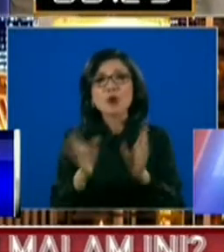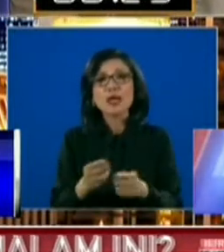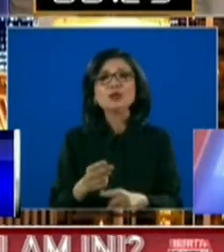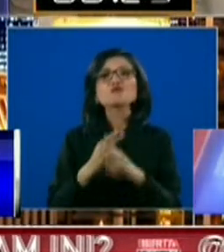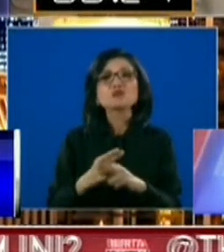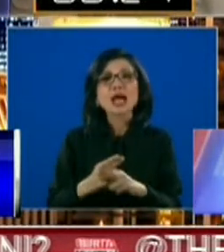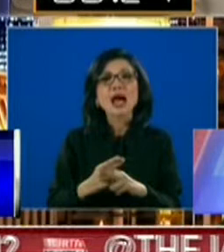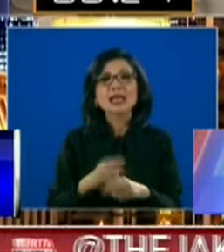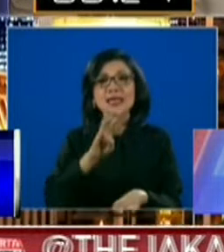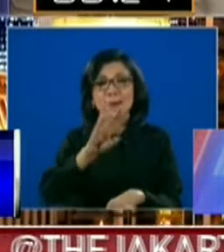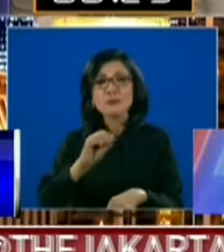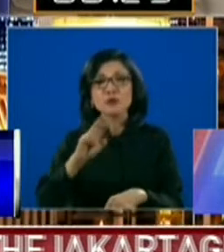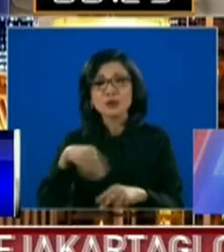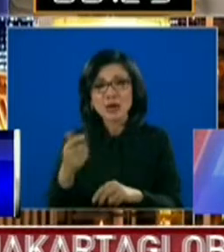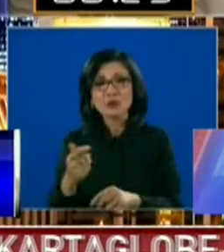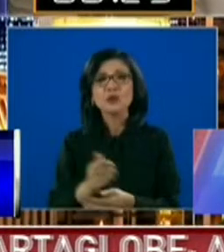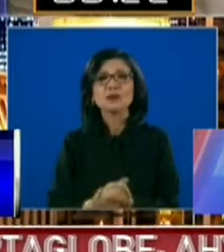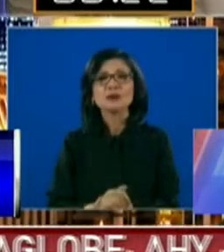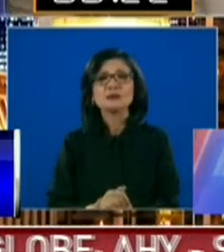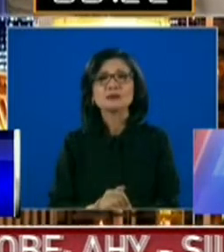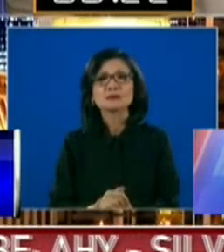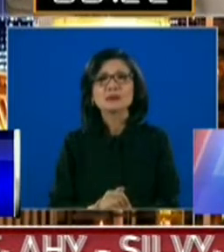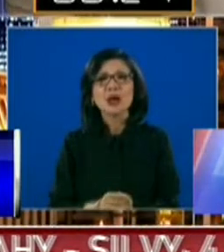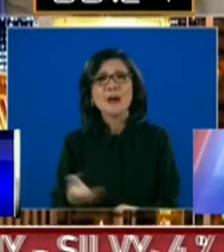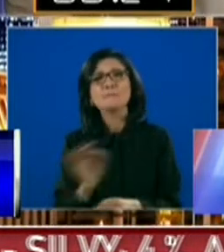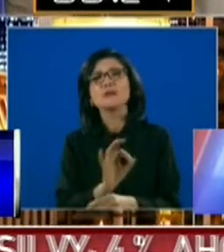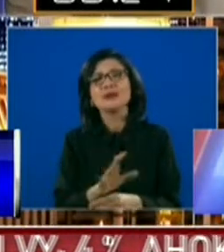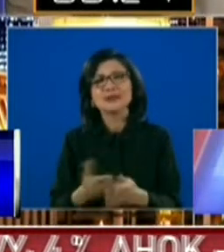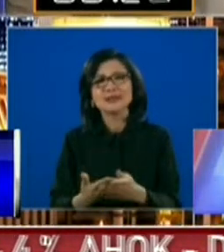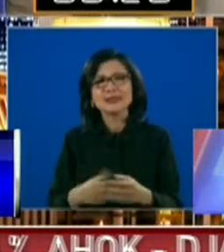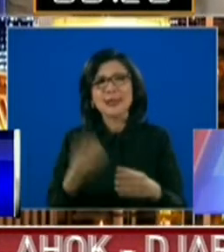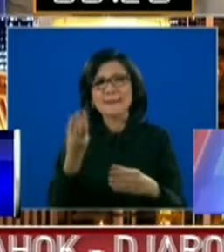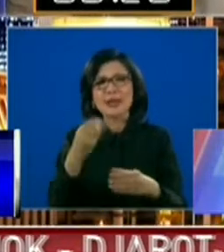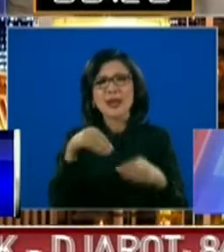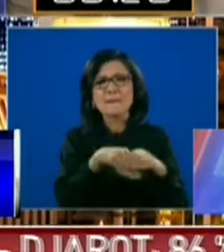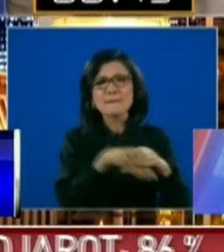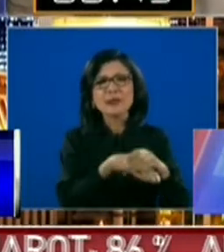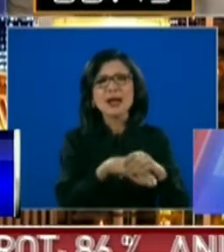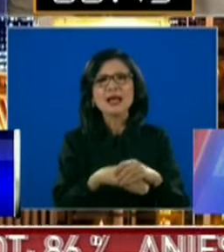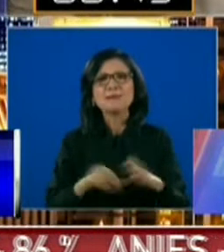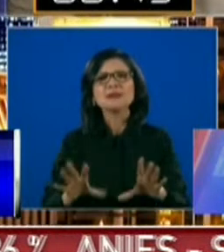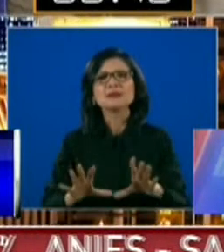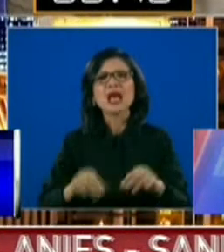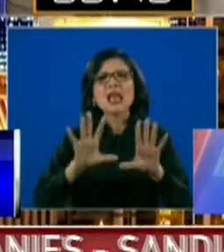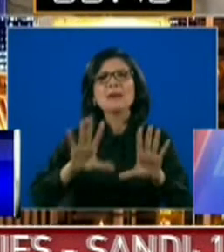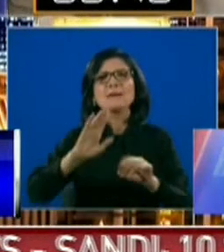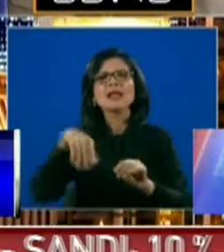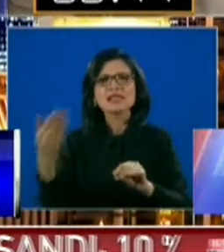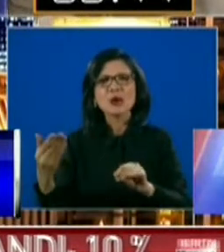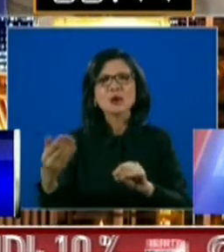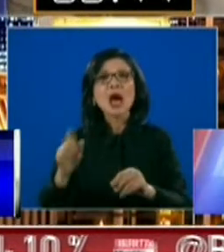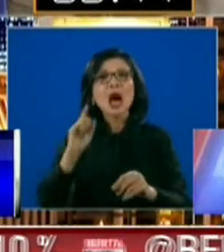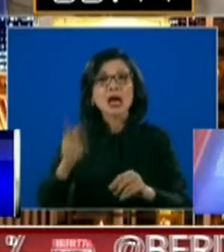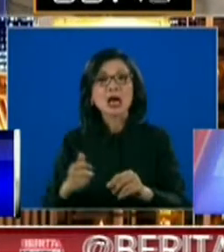udah ganti berapa kali gubernur. Belum lagi perbankan maksimal hanya kasih 15 tahun. Kalau dibilang